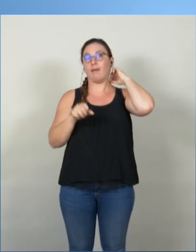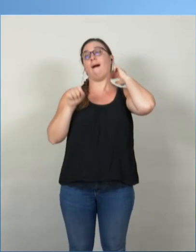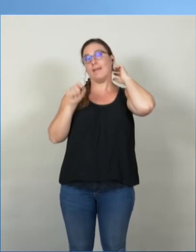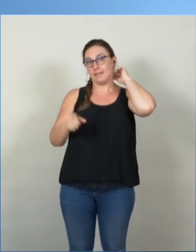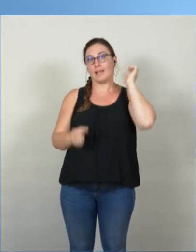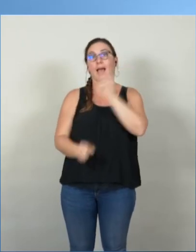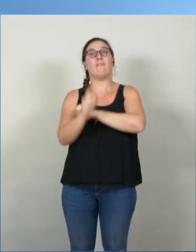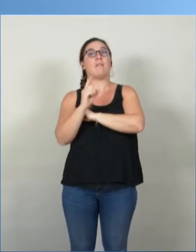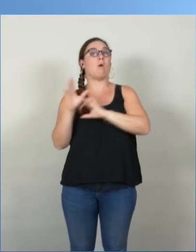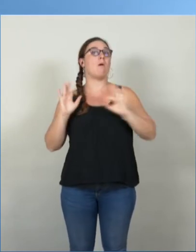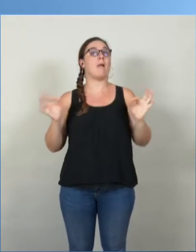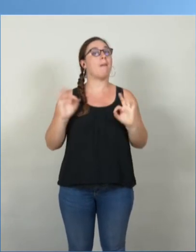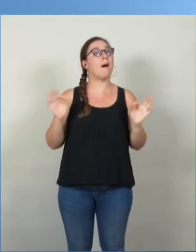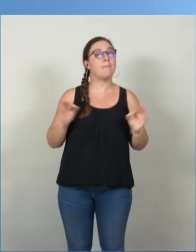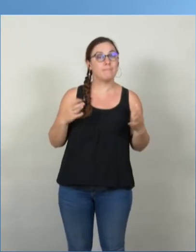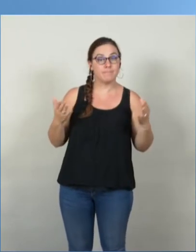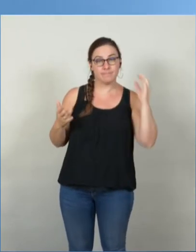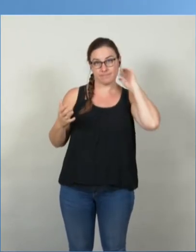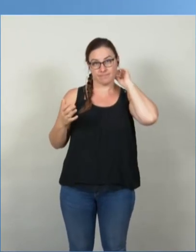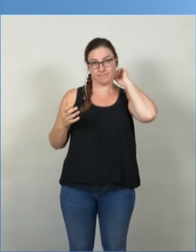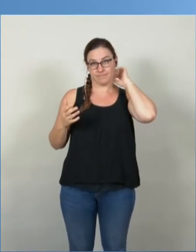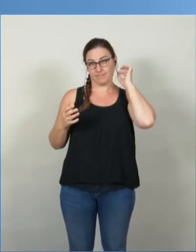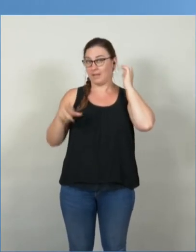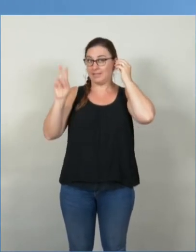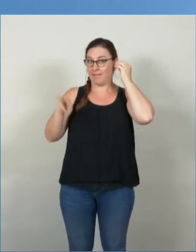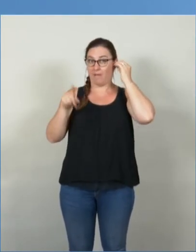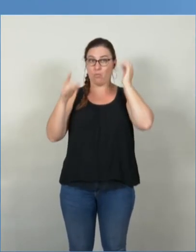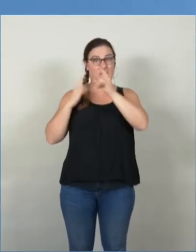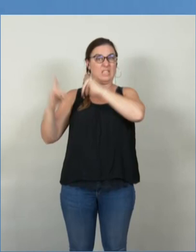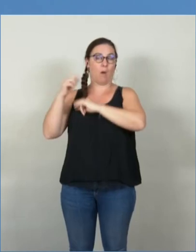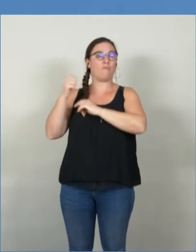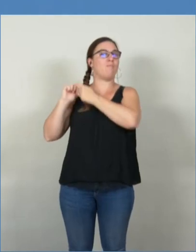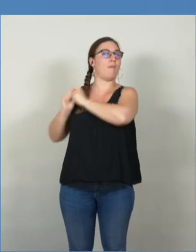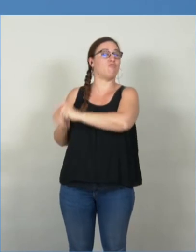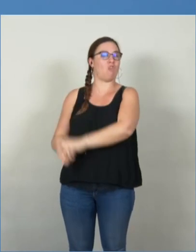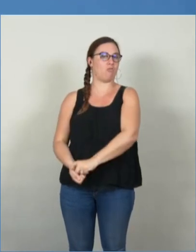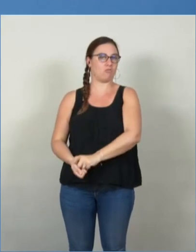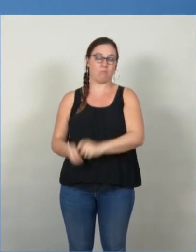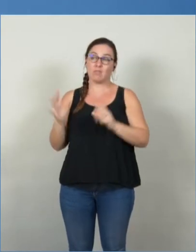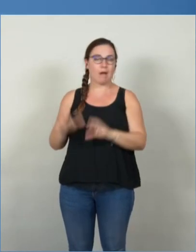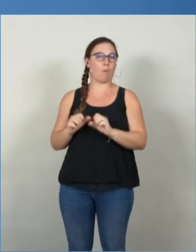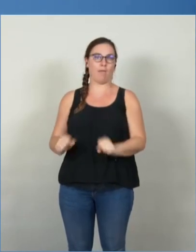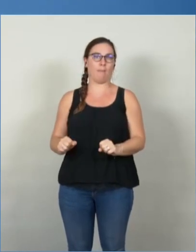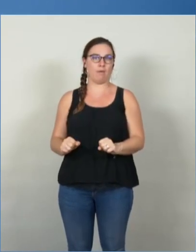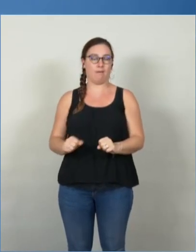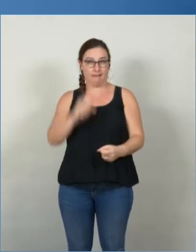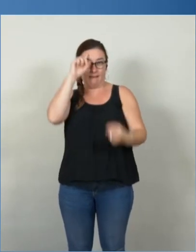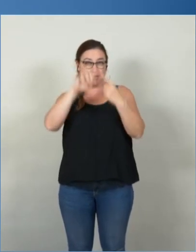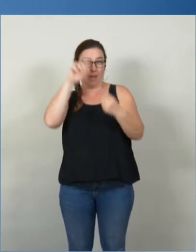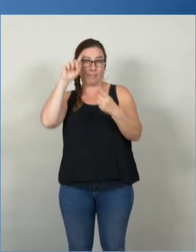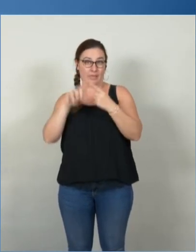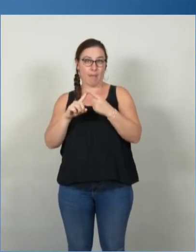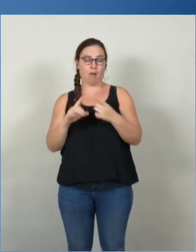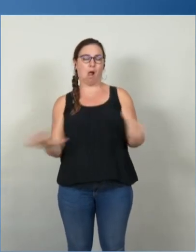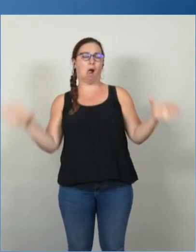n'existait pas vous avez une façon impayable de réécrire l'histoire et de la réécrire sur ces sujets là dans le